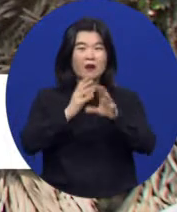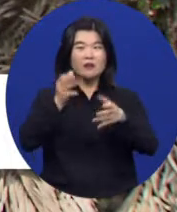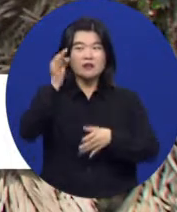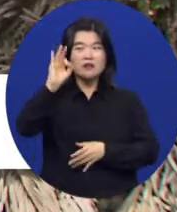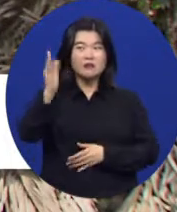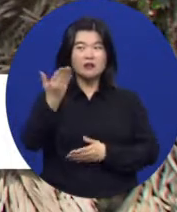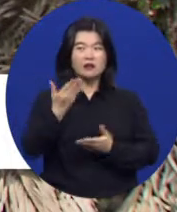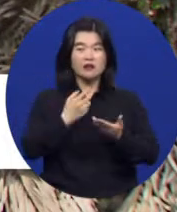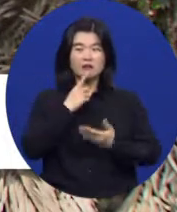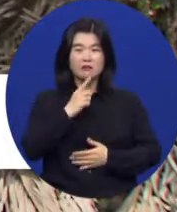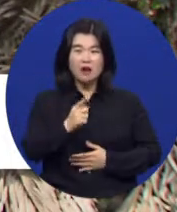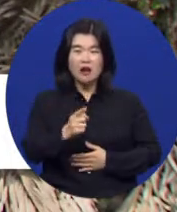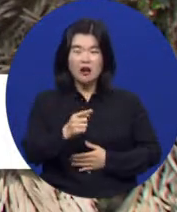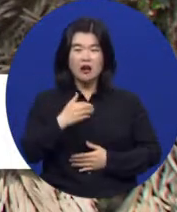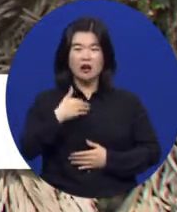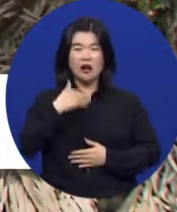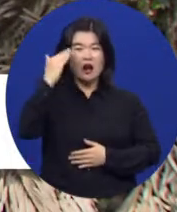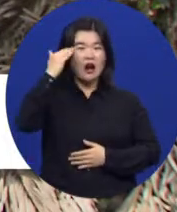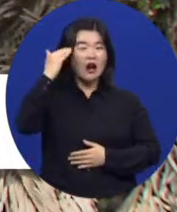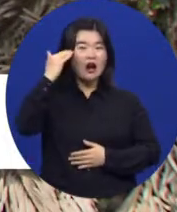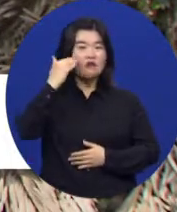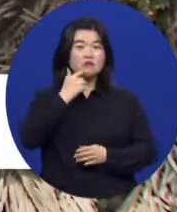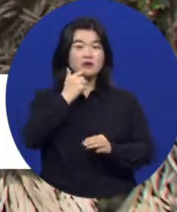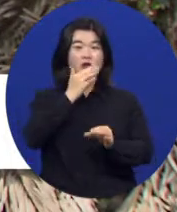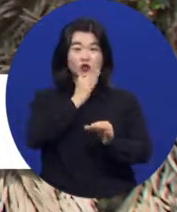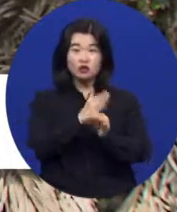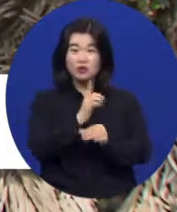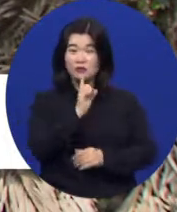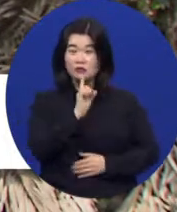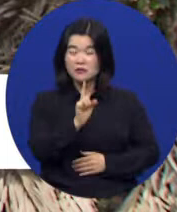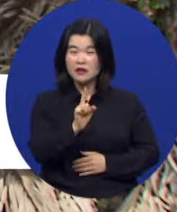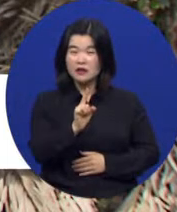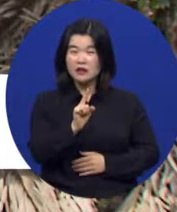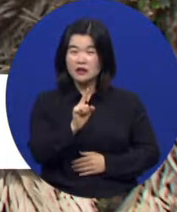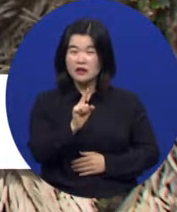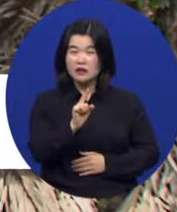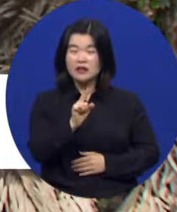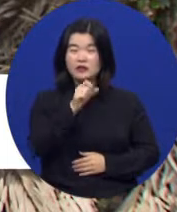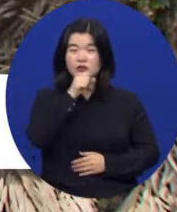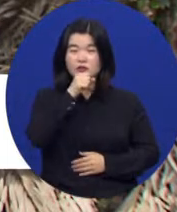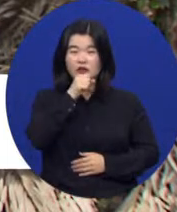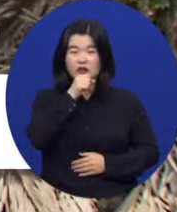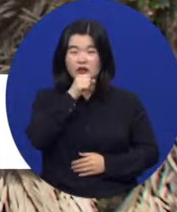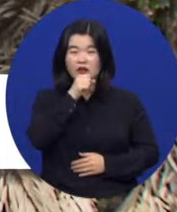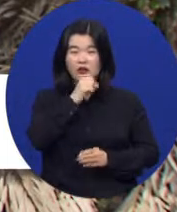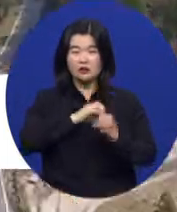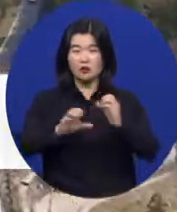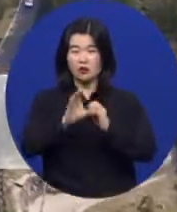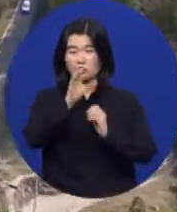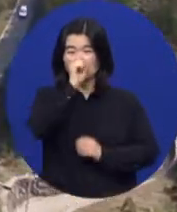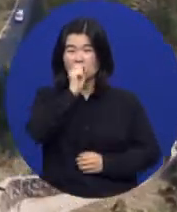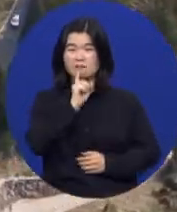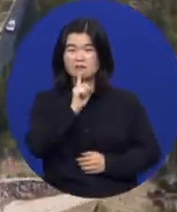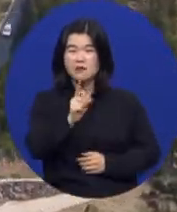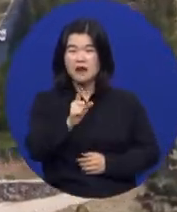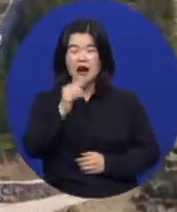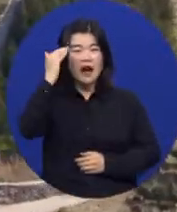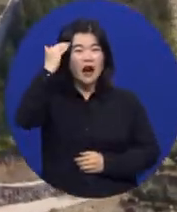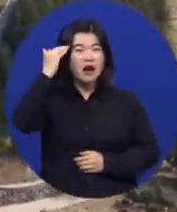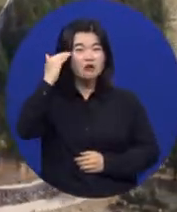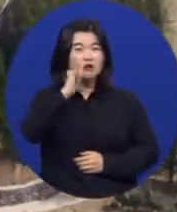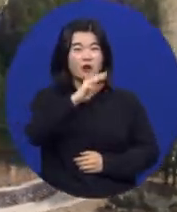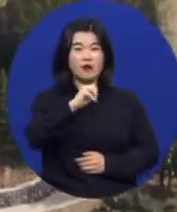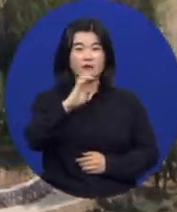부분이고요. 우리나라의 민주화의 그 척도가 굉장히 높다라는 부분. 한국